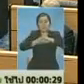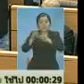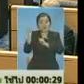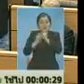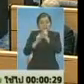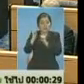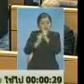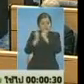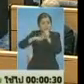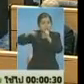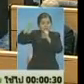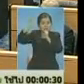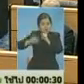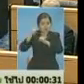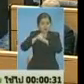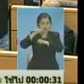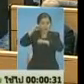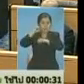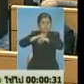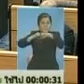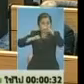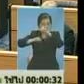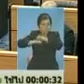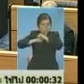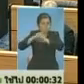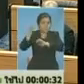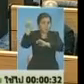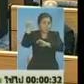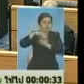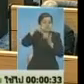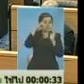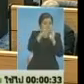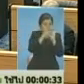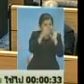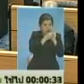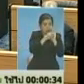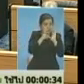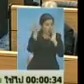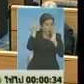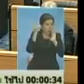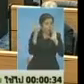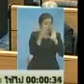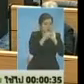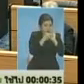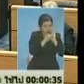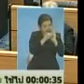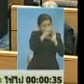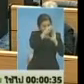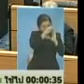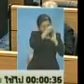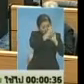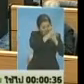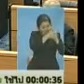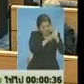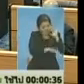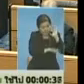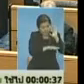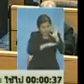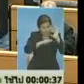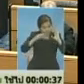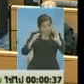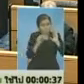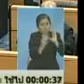าจากเดิมนะครับท่านฟังให้ดีนะครับจากส่วนกลางผมย้ำนะครับส่วนกลางรายภาคมาเป็นประกวด